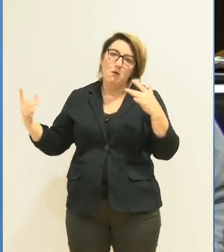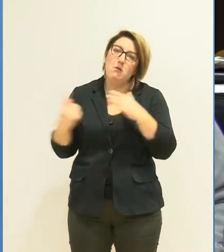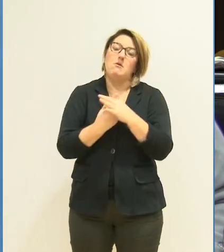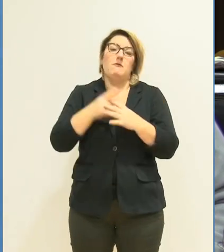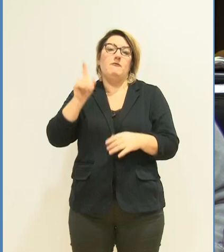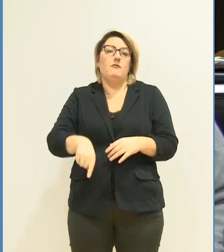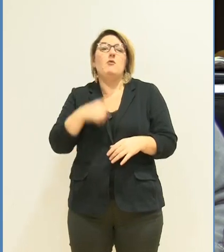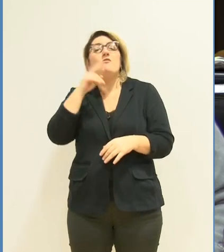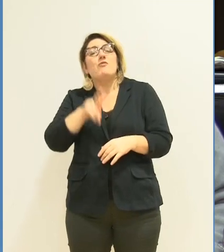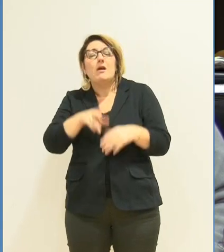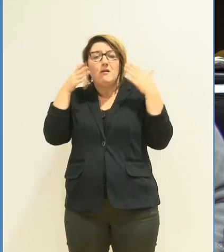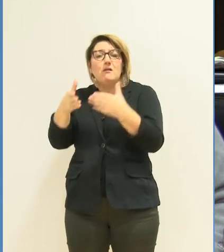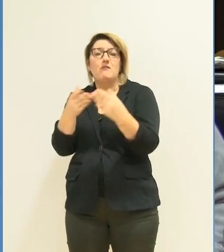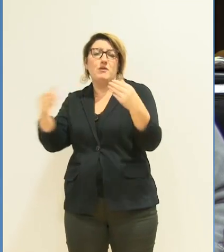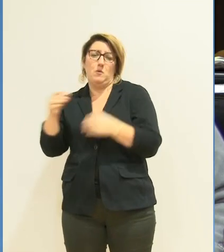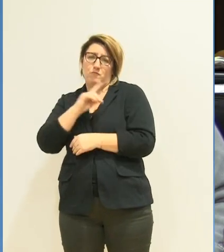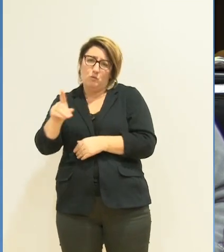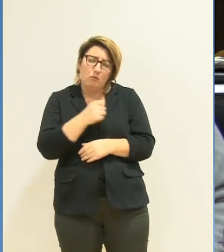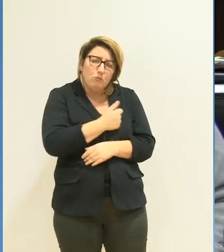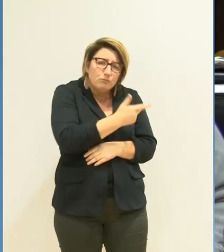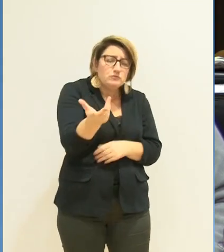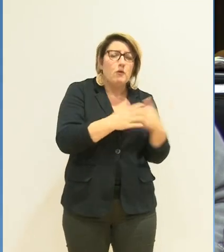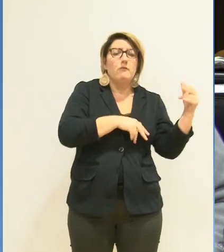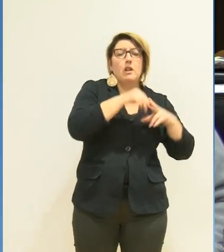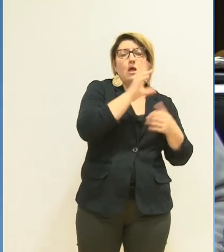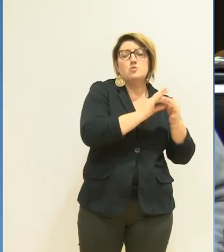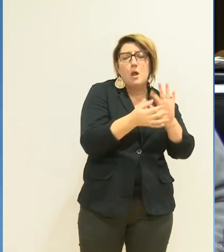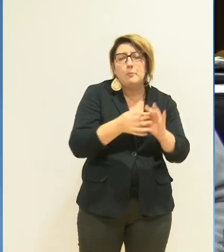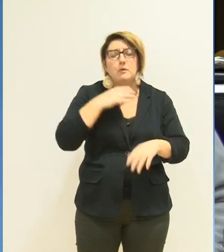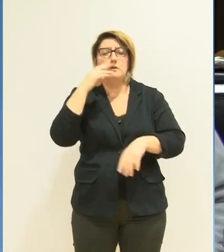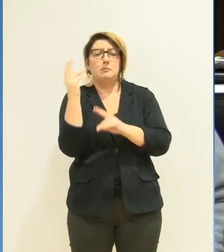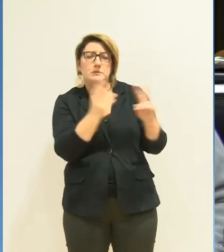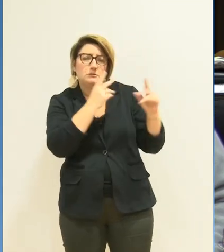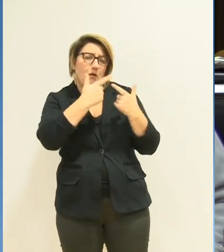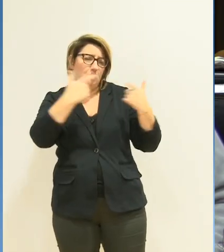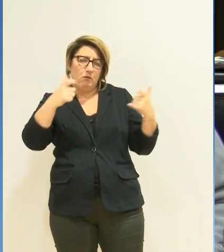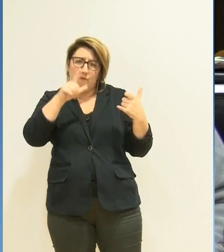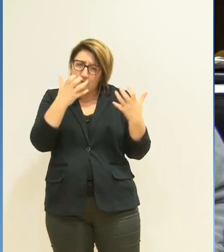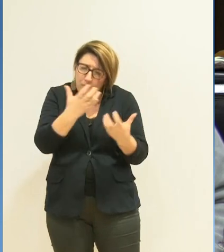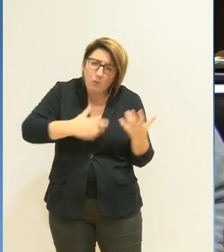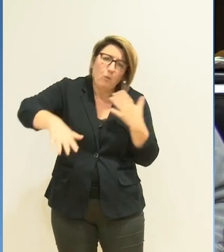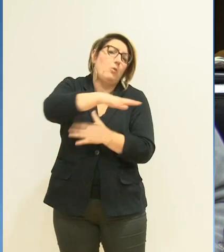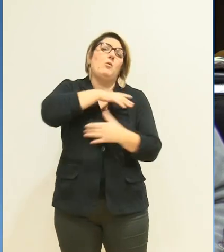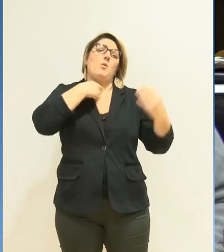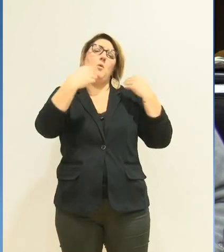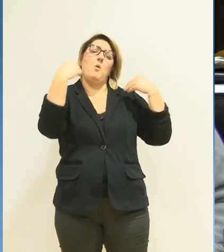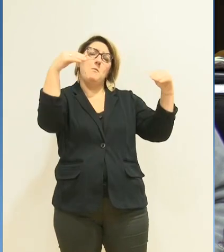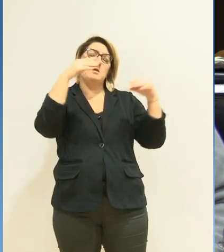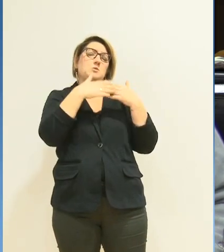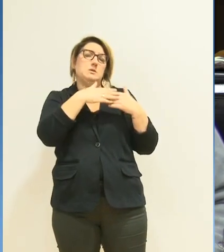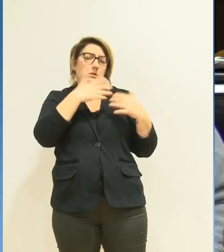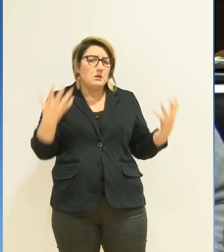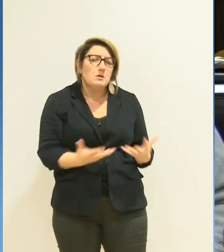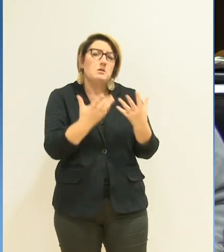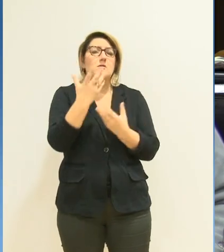à la villeneuve de nombreux projets voient le jour au village olympique à 6k mistral où nous nous attachons à notamment à soutenir fortement le commerce de proximité et l'implantation